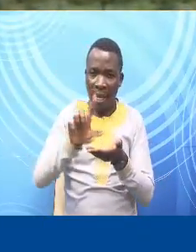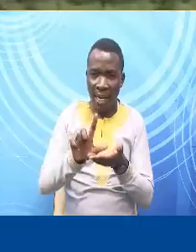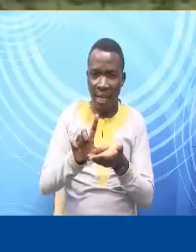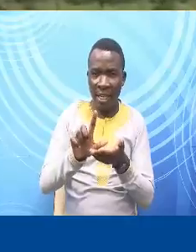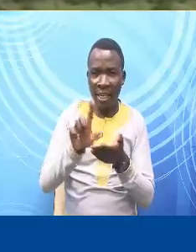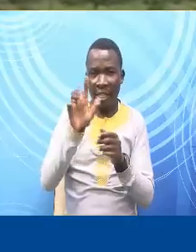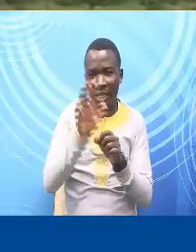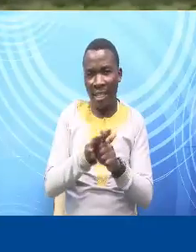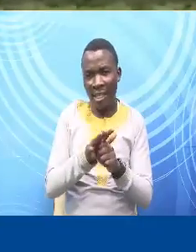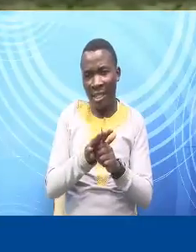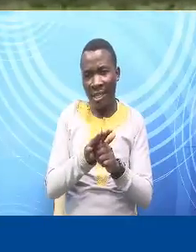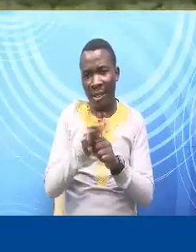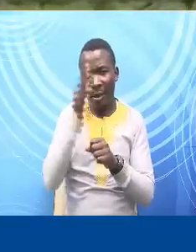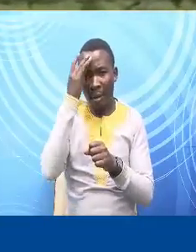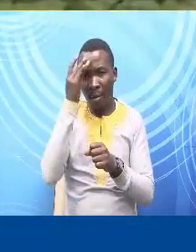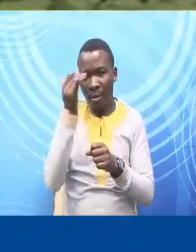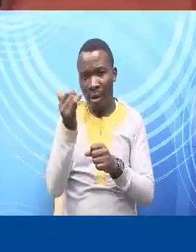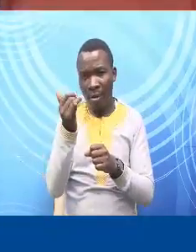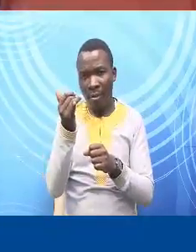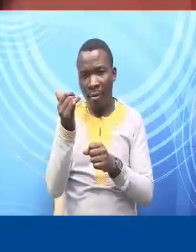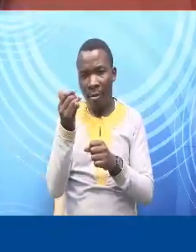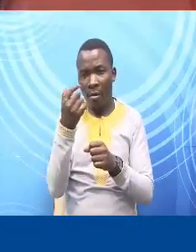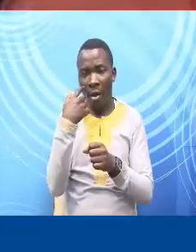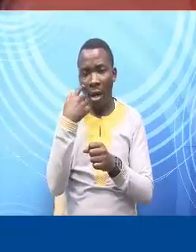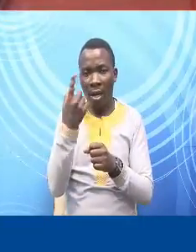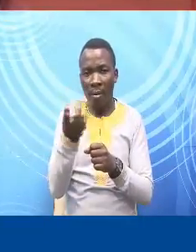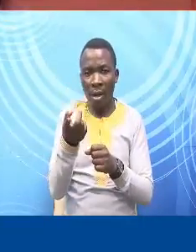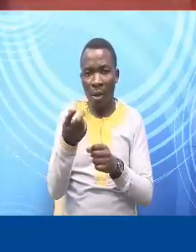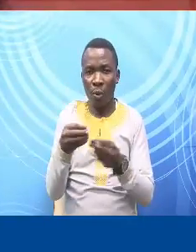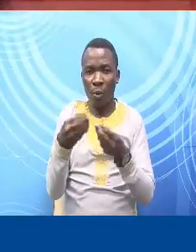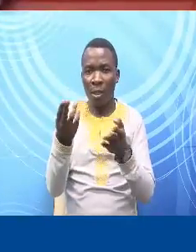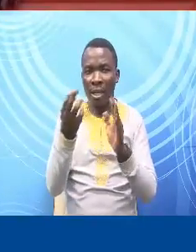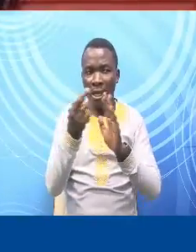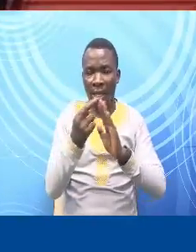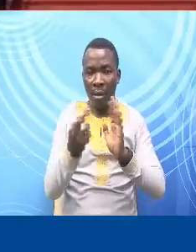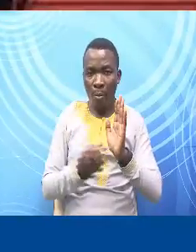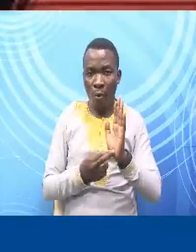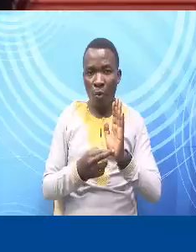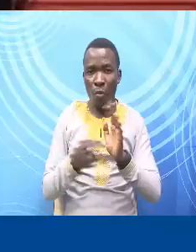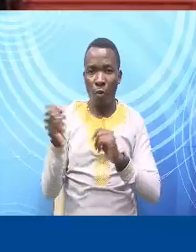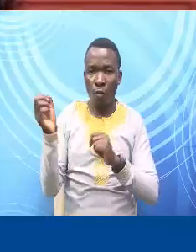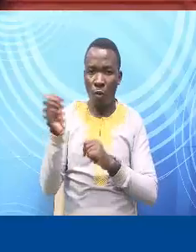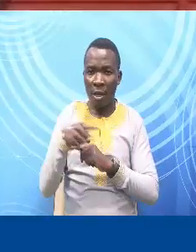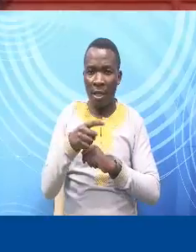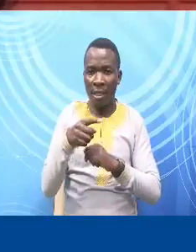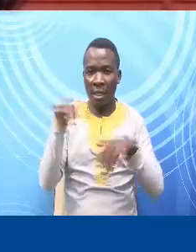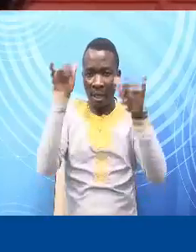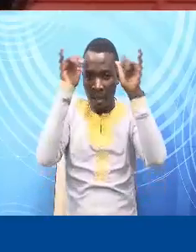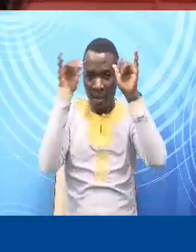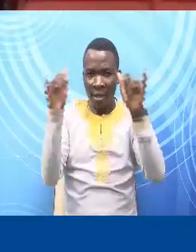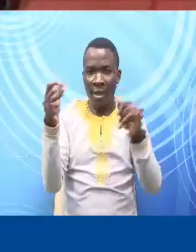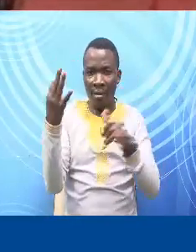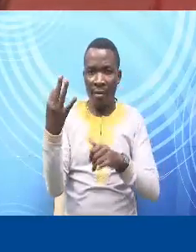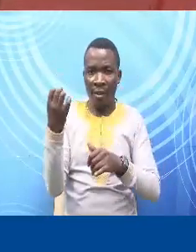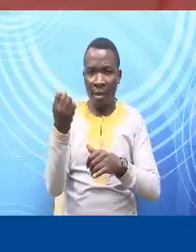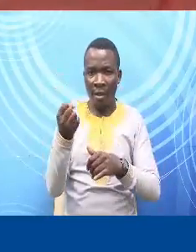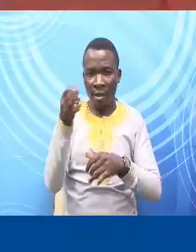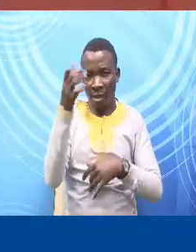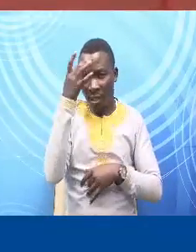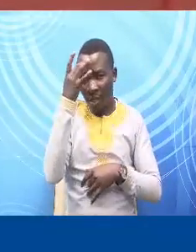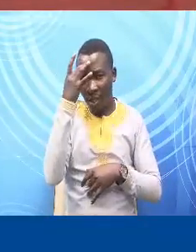cyane kuko wasangaga nko dutanga nka raporo mu kwezi ko inka 35